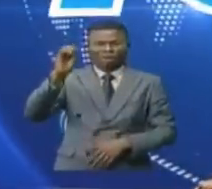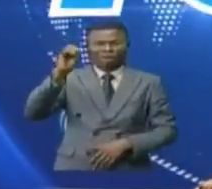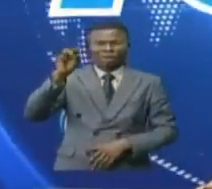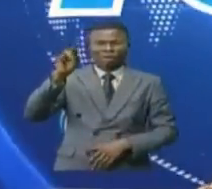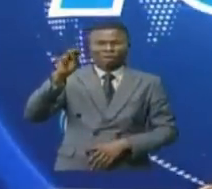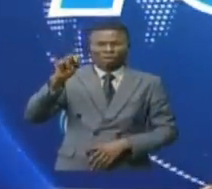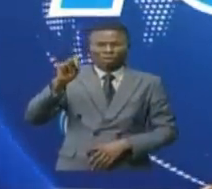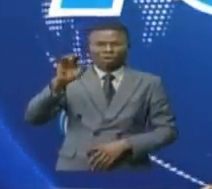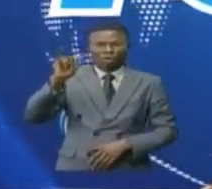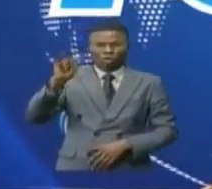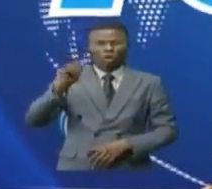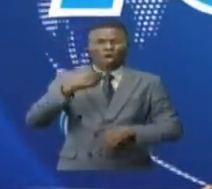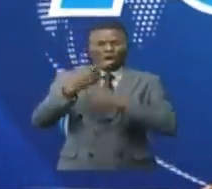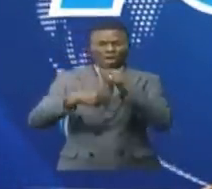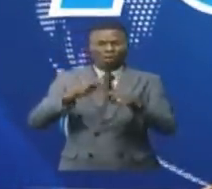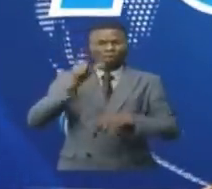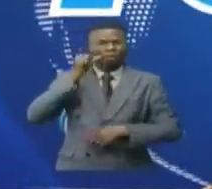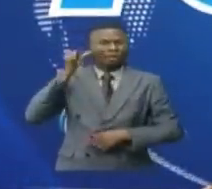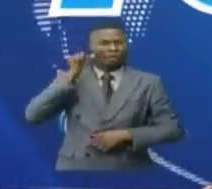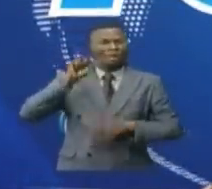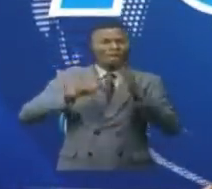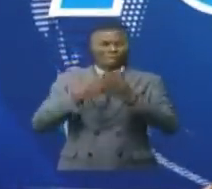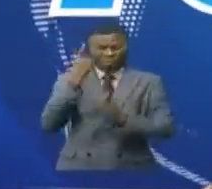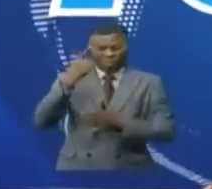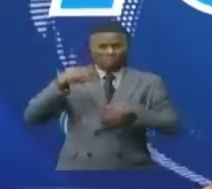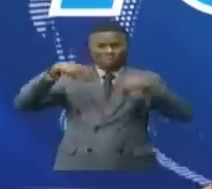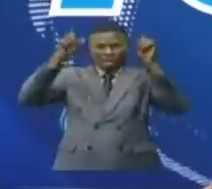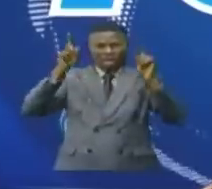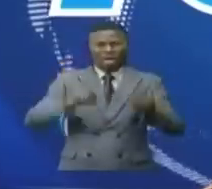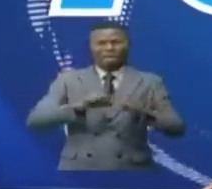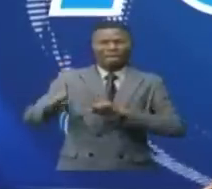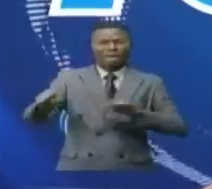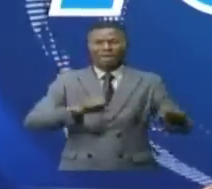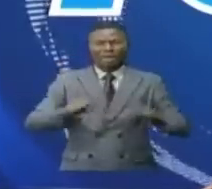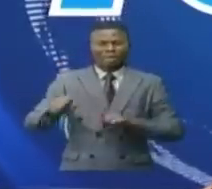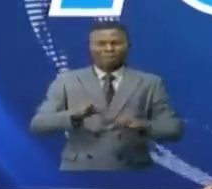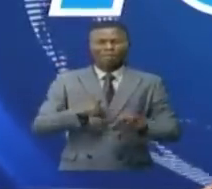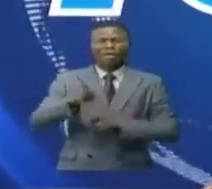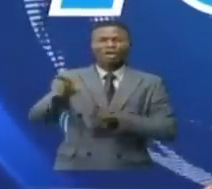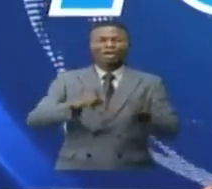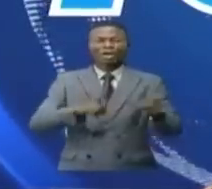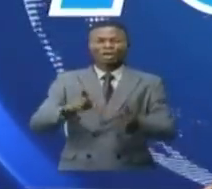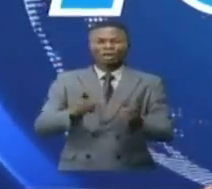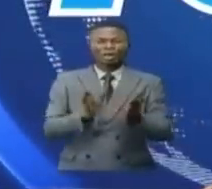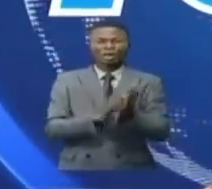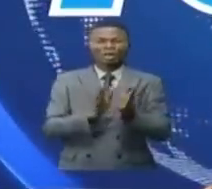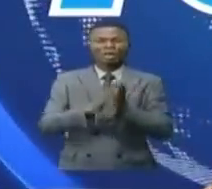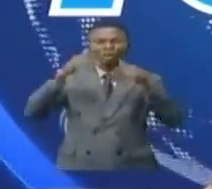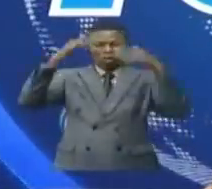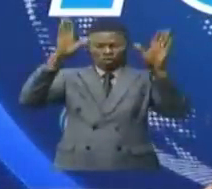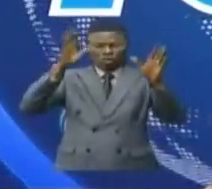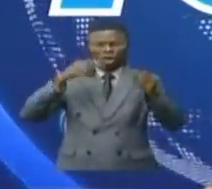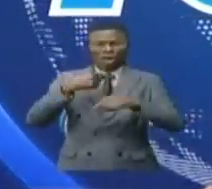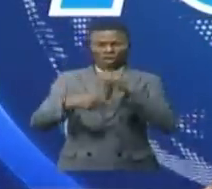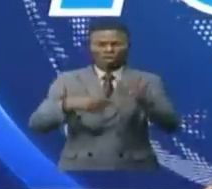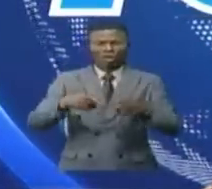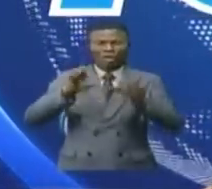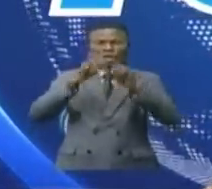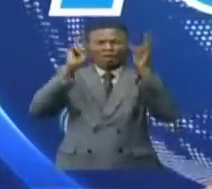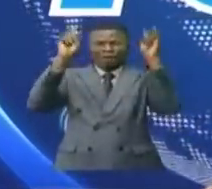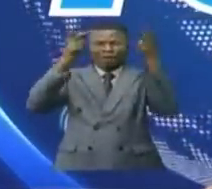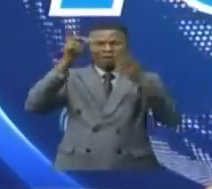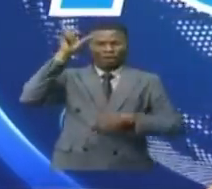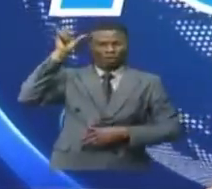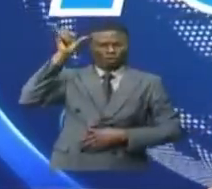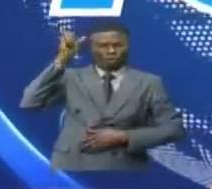lancé hier la première édition du test national de sélection et d'orientation scolaire à partir de Lubumbashi dans la province